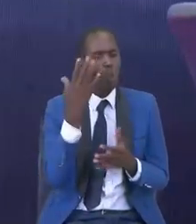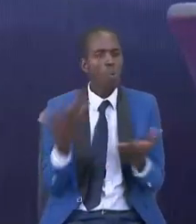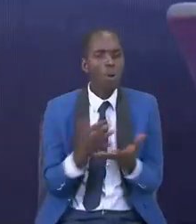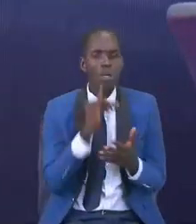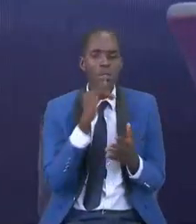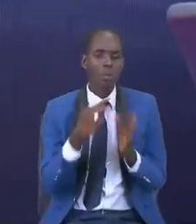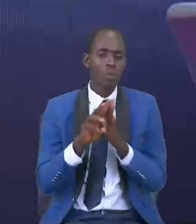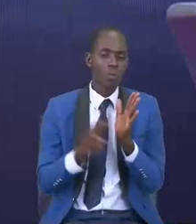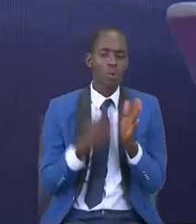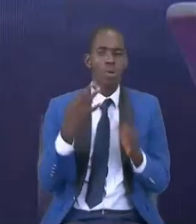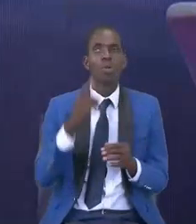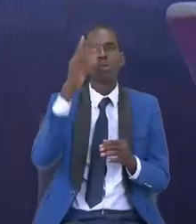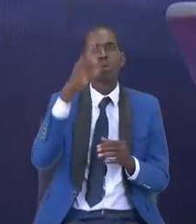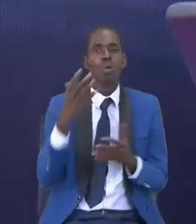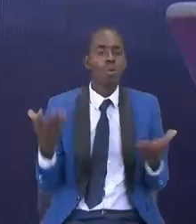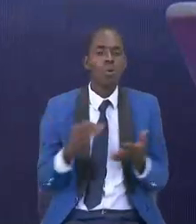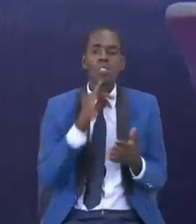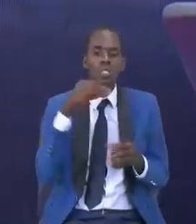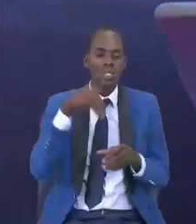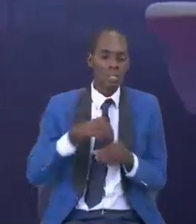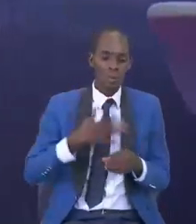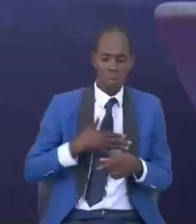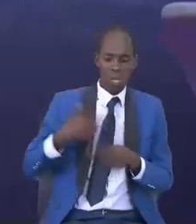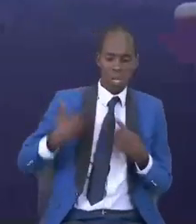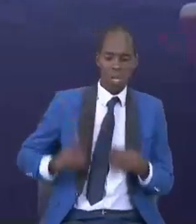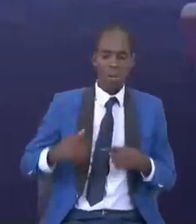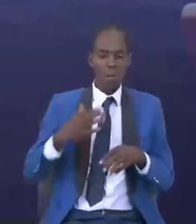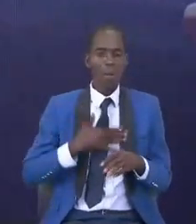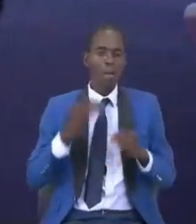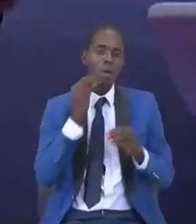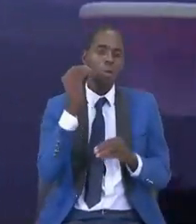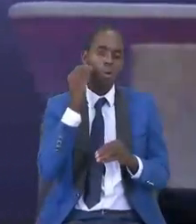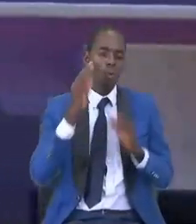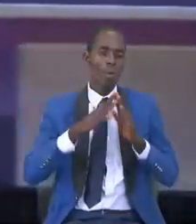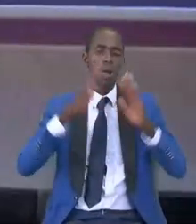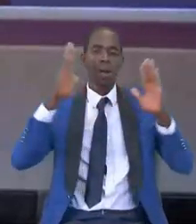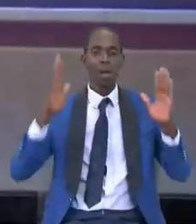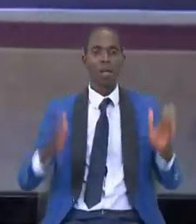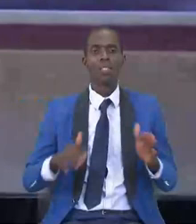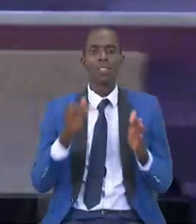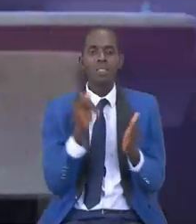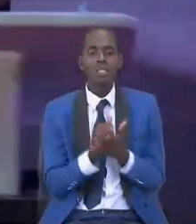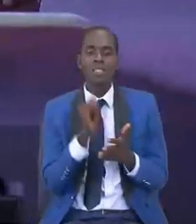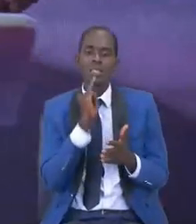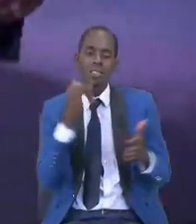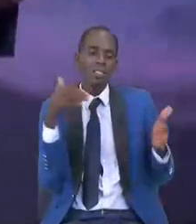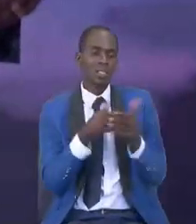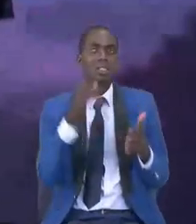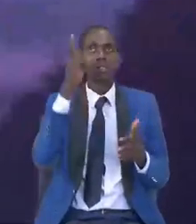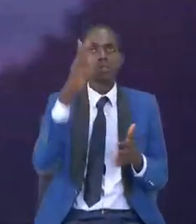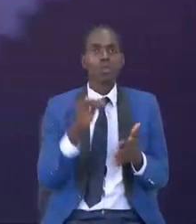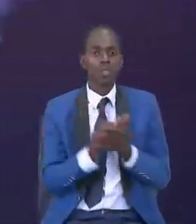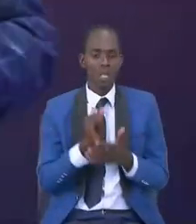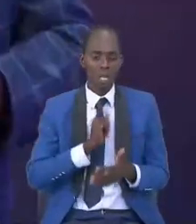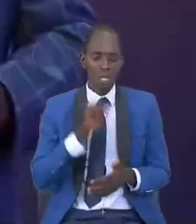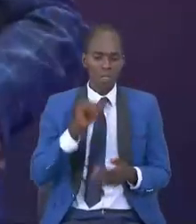j'ai dans ma maison, dans mon cœur, que j'embrasse, que je tiens là-bas, que je dois rejeter? Alors il prit